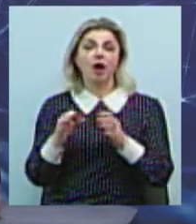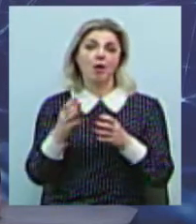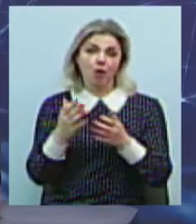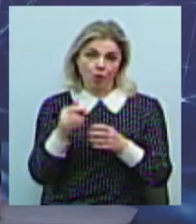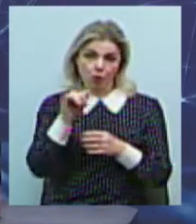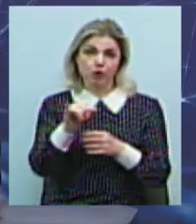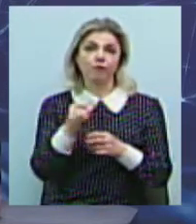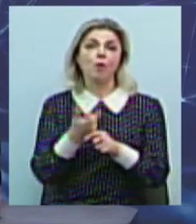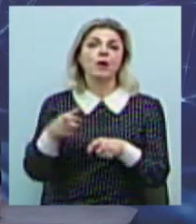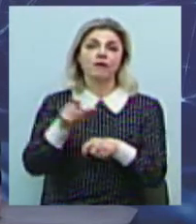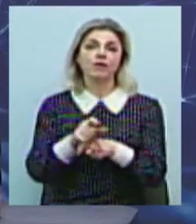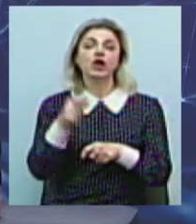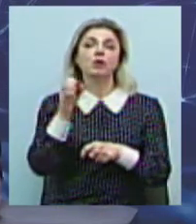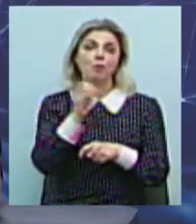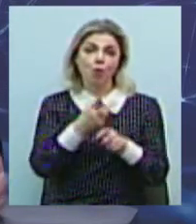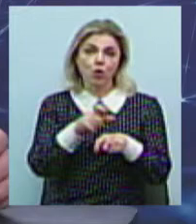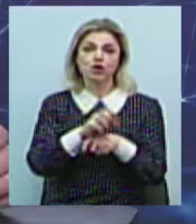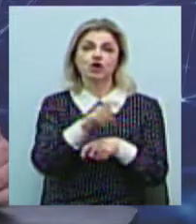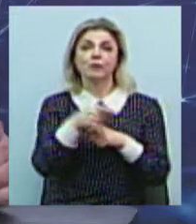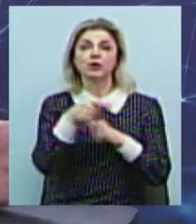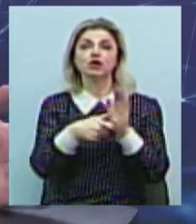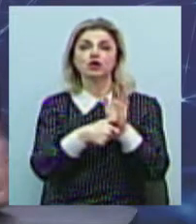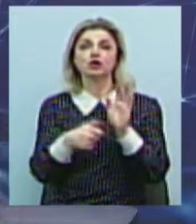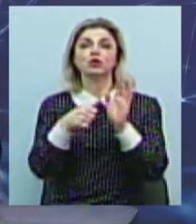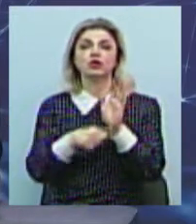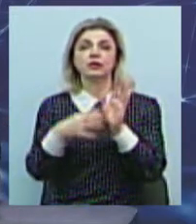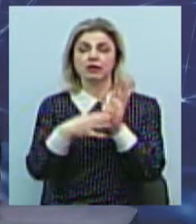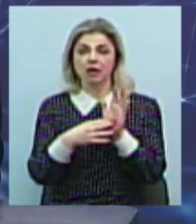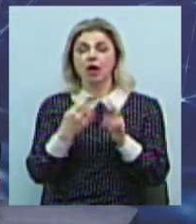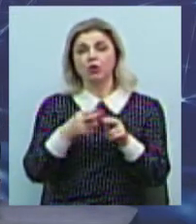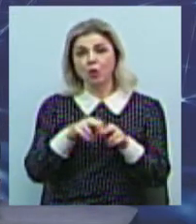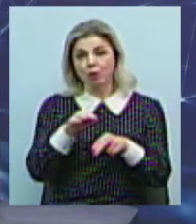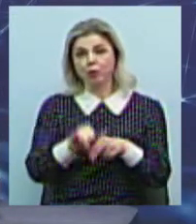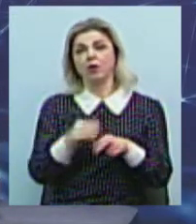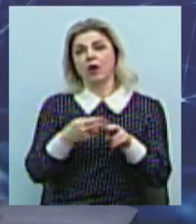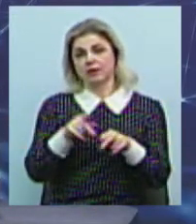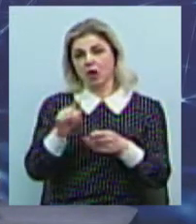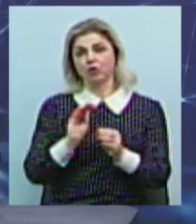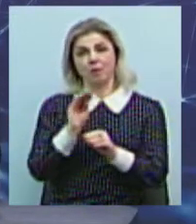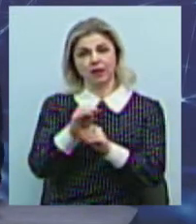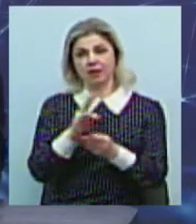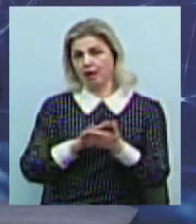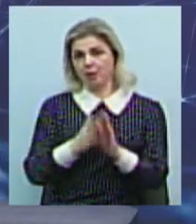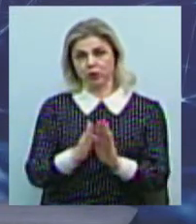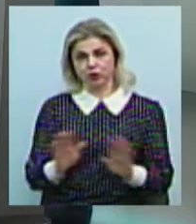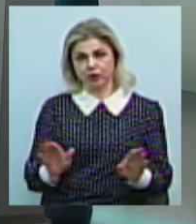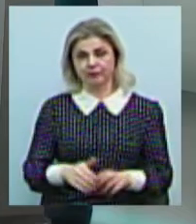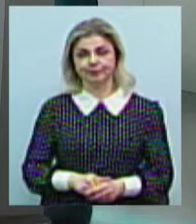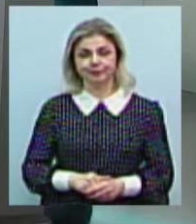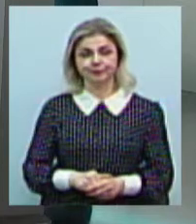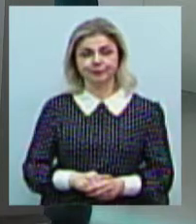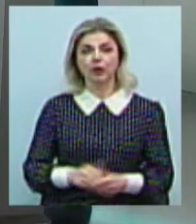він перевищив 1669, тому ця доплата не положена. Зрозуміла, спасибі. У нас знову дзвінок. Алло, добрий